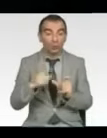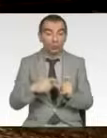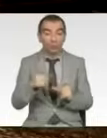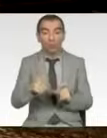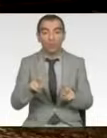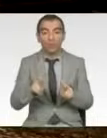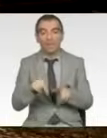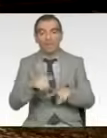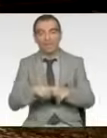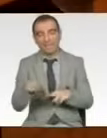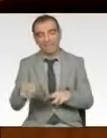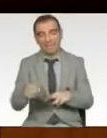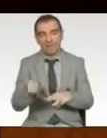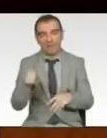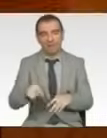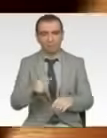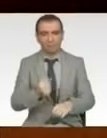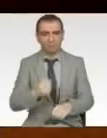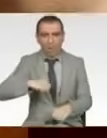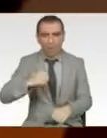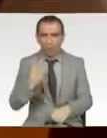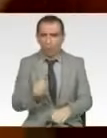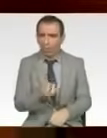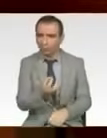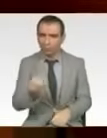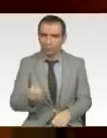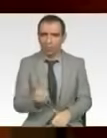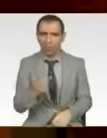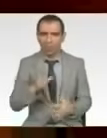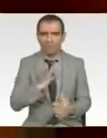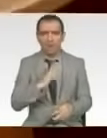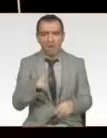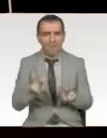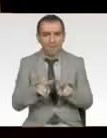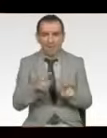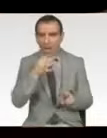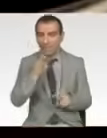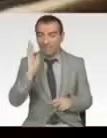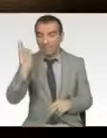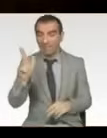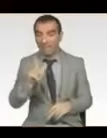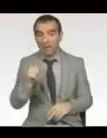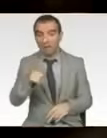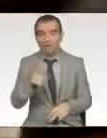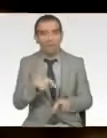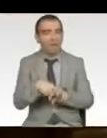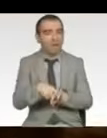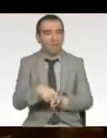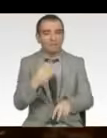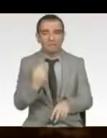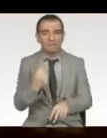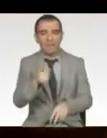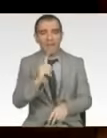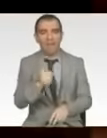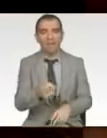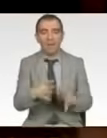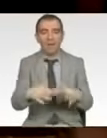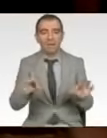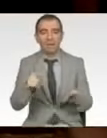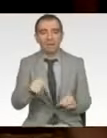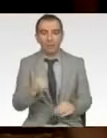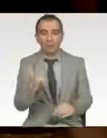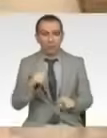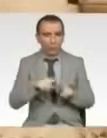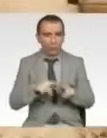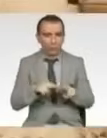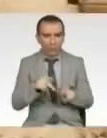Mekke'ye. Halifeye ihanet eden pek çok kişi var. Haberin Mekke'ye götürülmesi lazım. En iyi atım emrine hazır. Burada benden daha iyi bir ulak